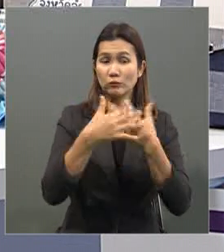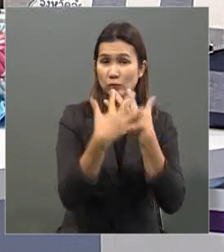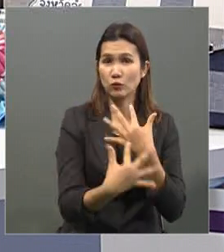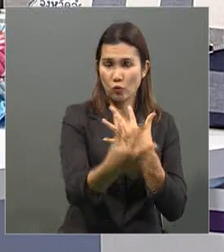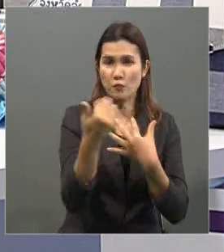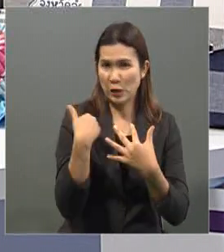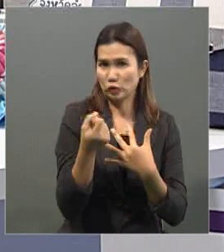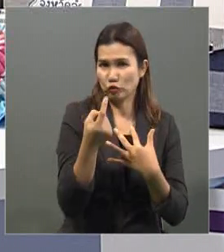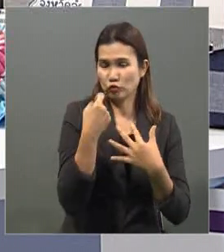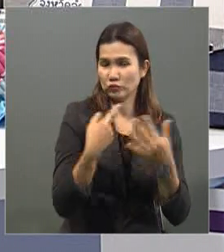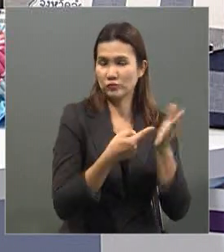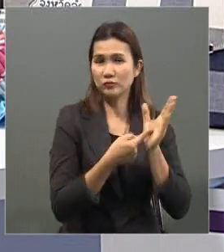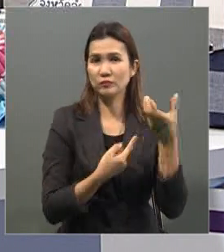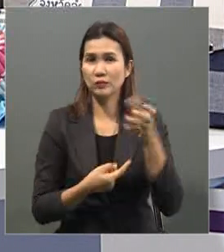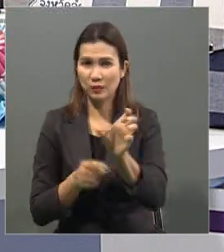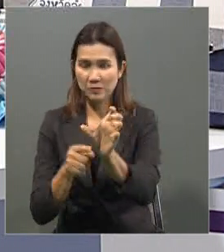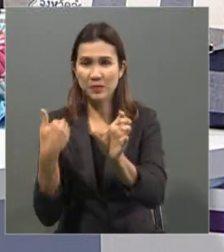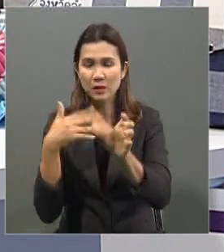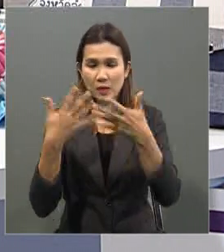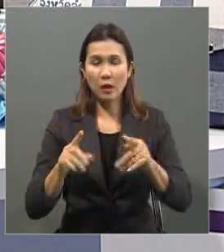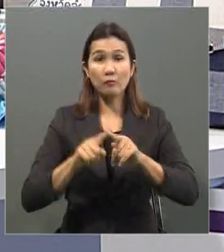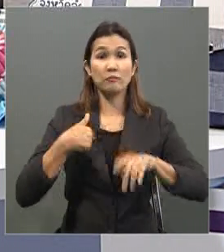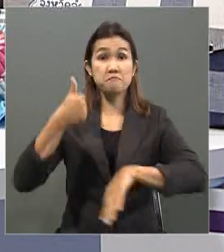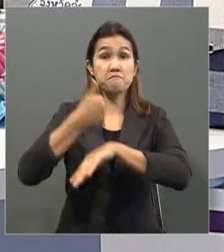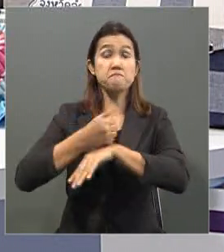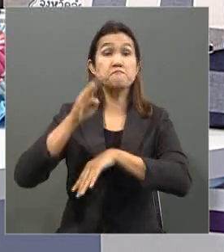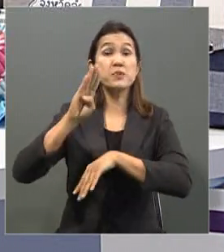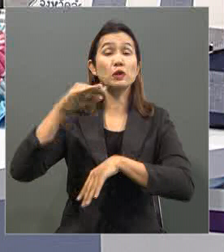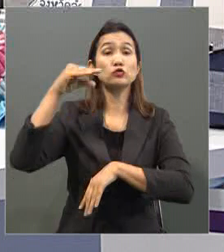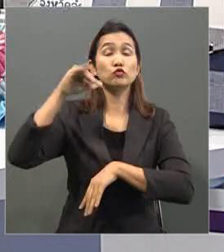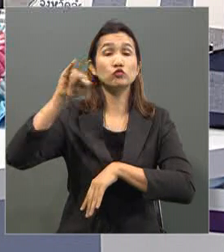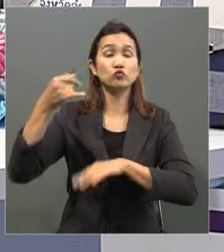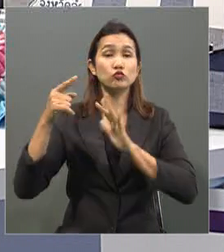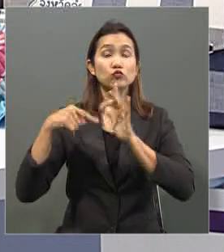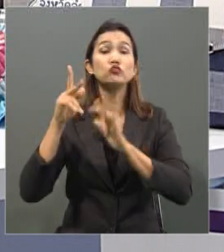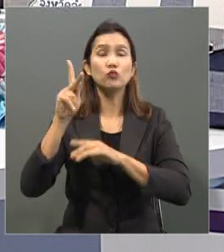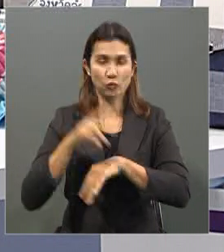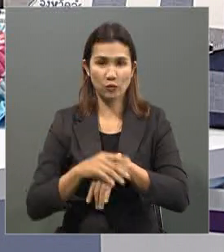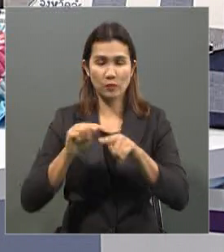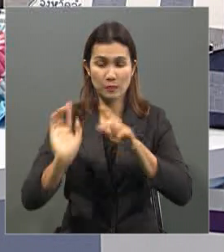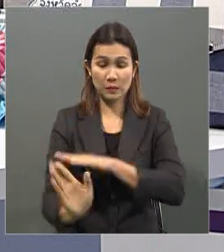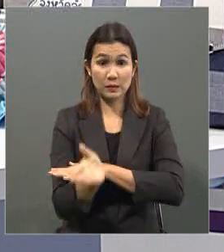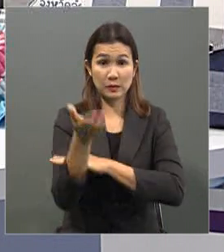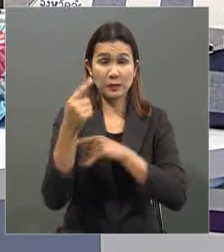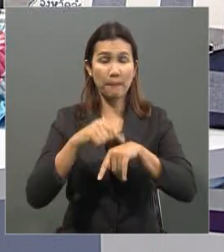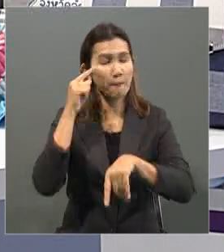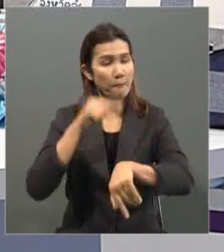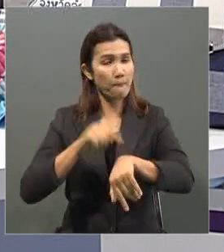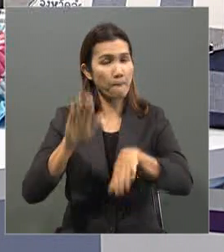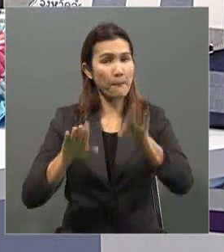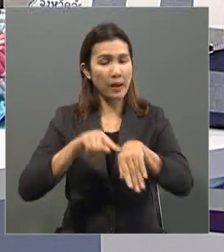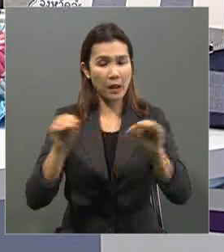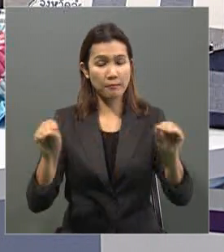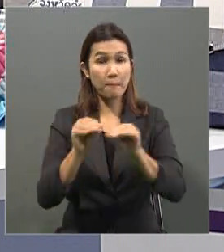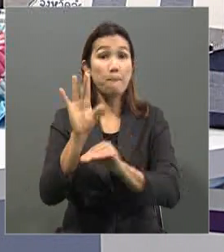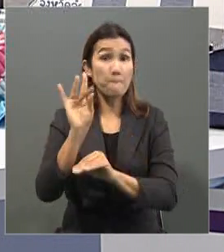ด้วยนะครับเรื่องความคืบหน้าของบิ๊กโจ๊กรวมไปถึงเหตุการณ์ที่เกิดขึ้นเมื่อเช้านี้ครับเมื่อช่วงเช้าที่ผ่านมาเวลาประมาณเกือบๆ8:00